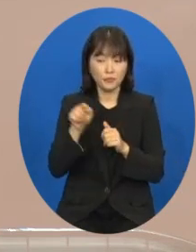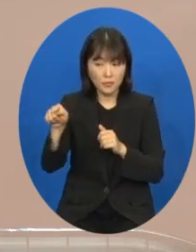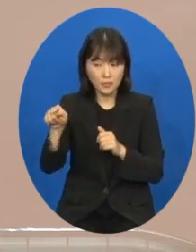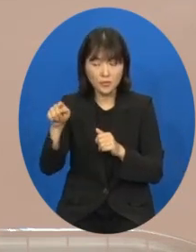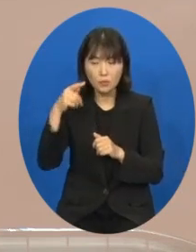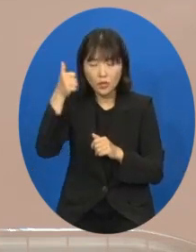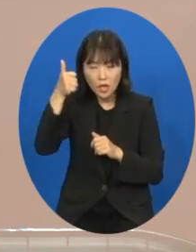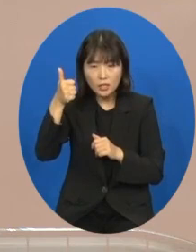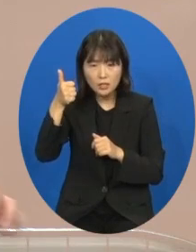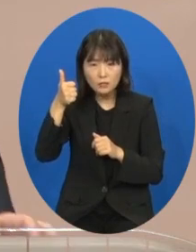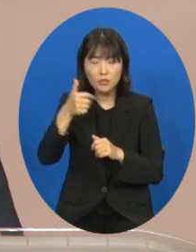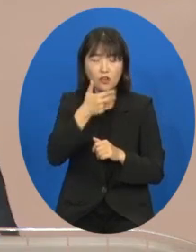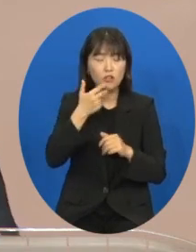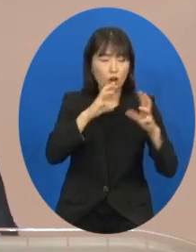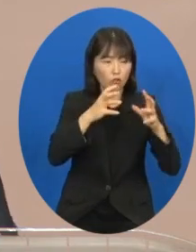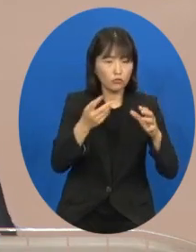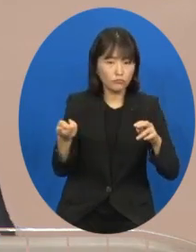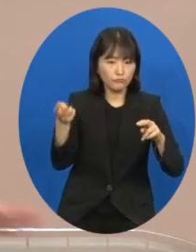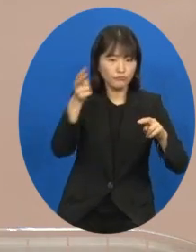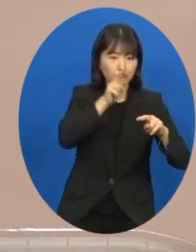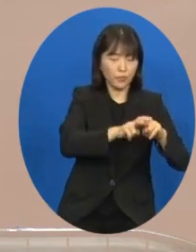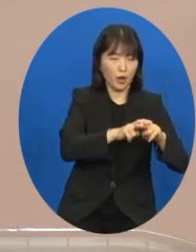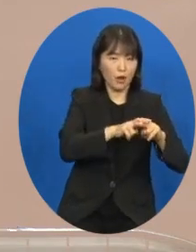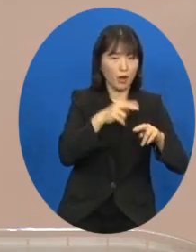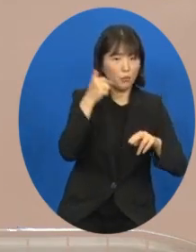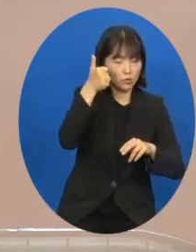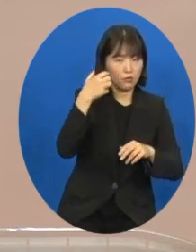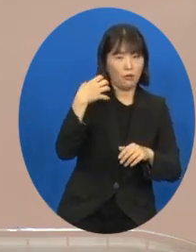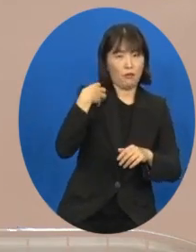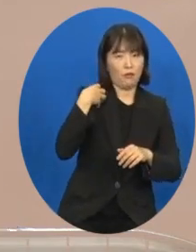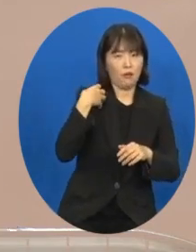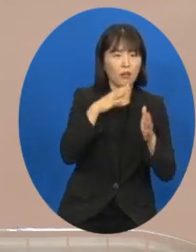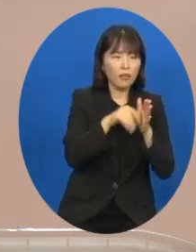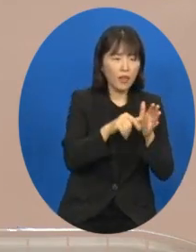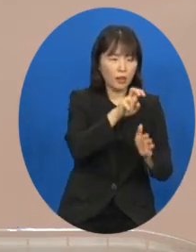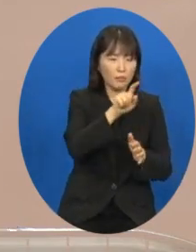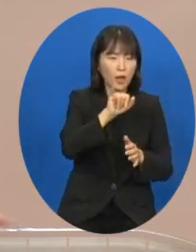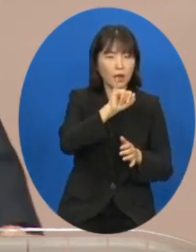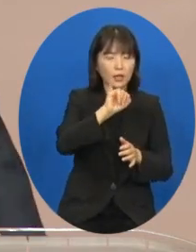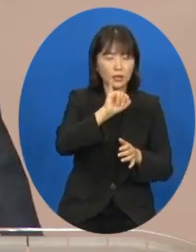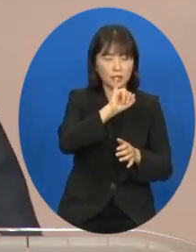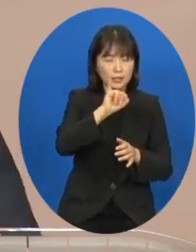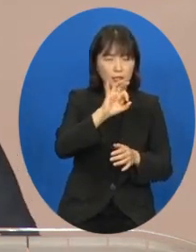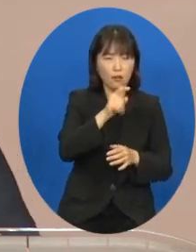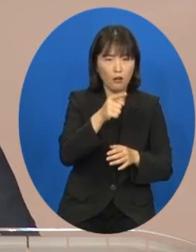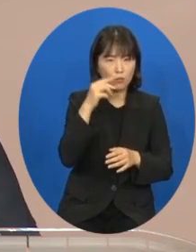거예요. 그때 이 마이어 목사님이 이렇게 말을 했습니다.